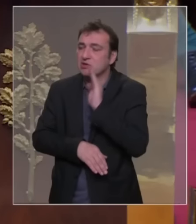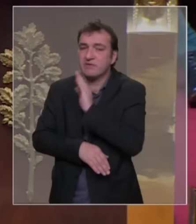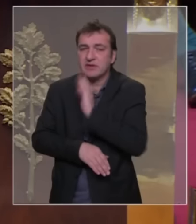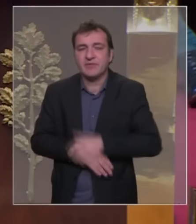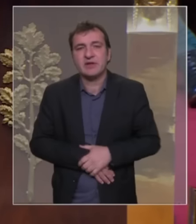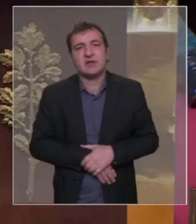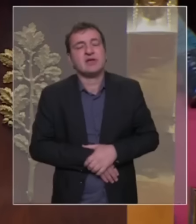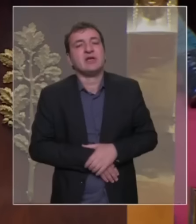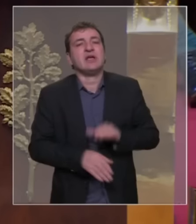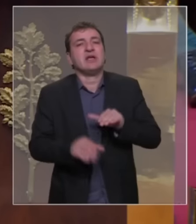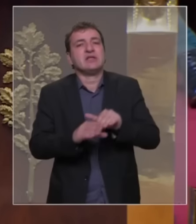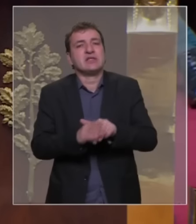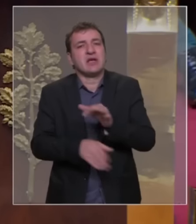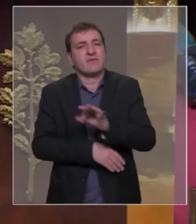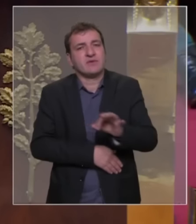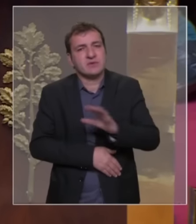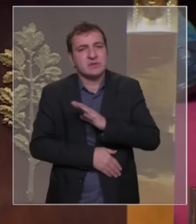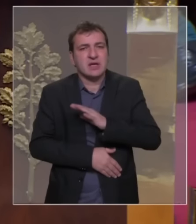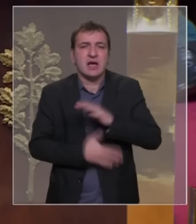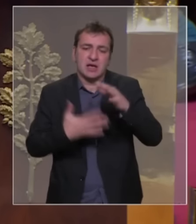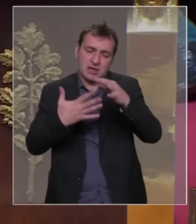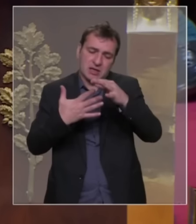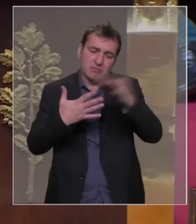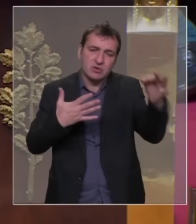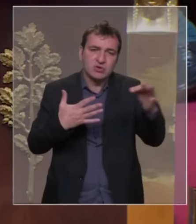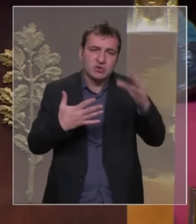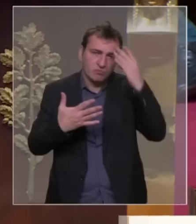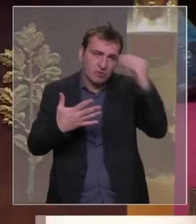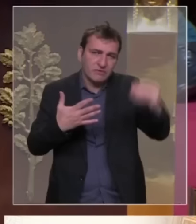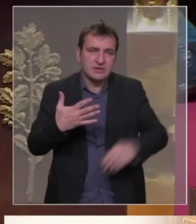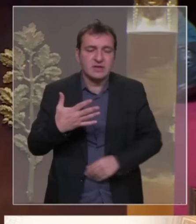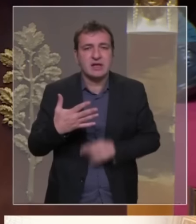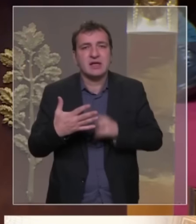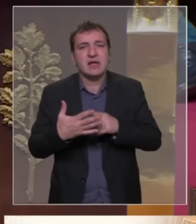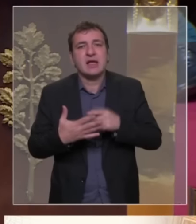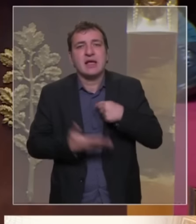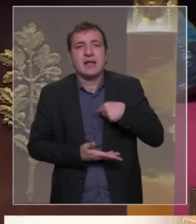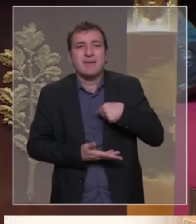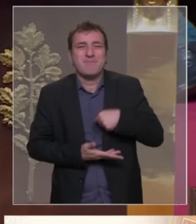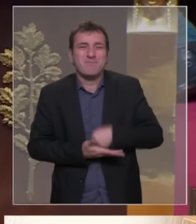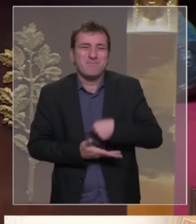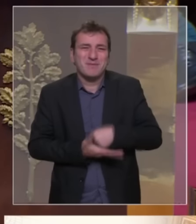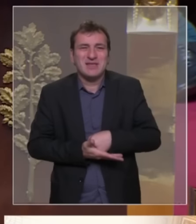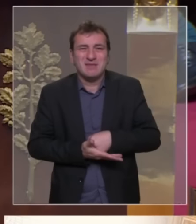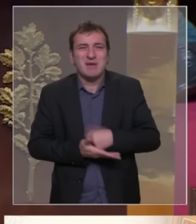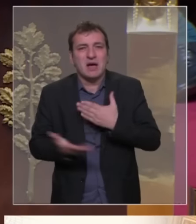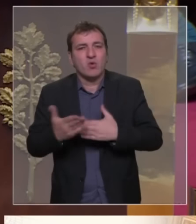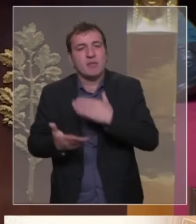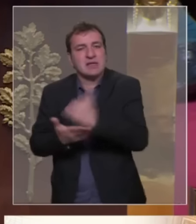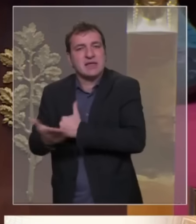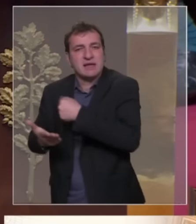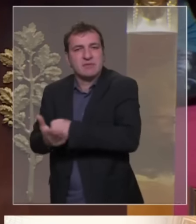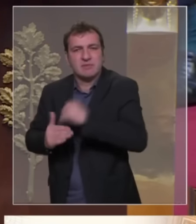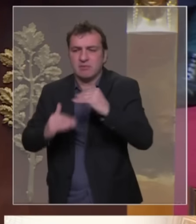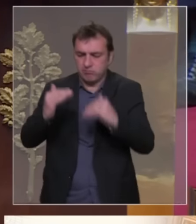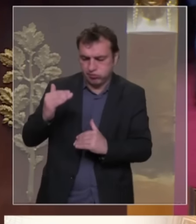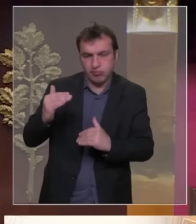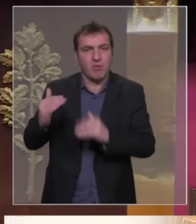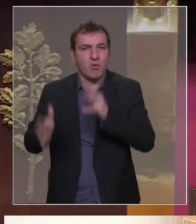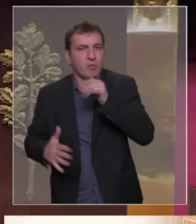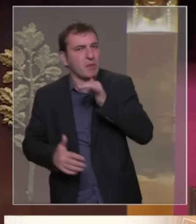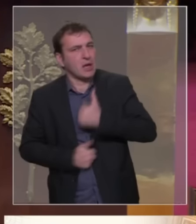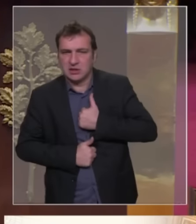notre pays des branches professionnelles dans lesquelles les minima sont inférieurs au SMIC. Ce n'est pas